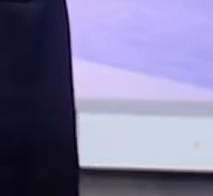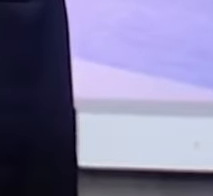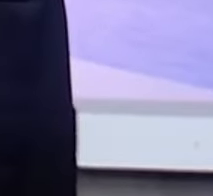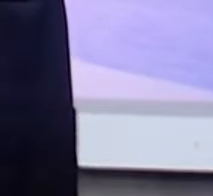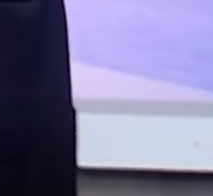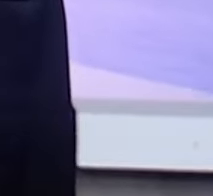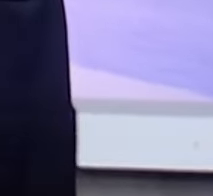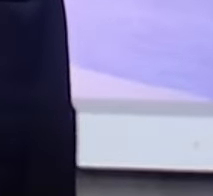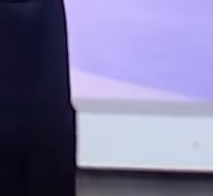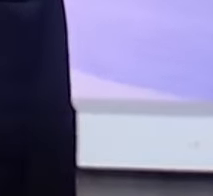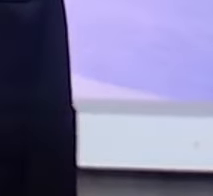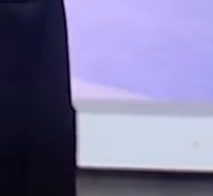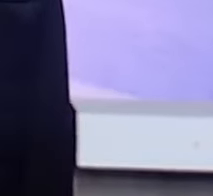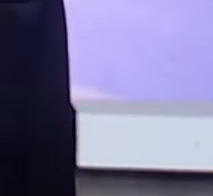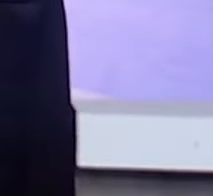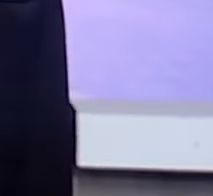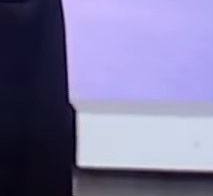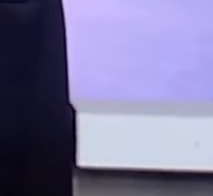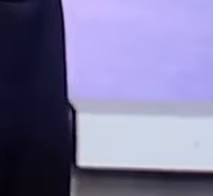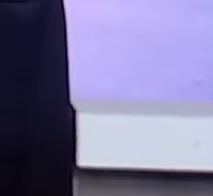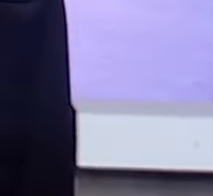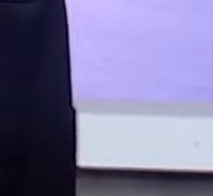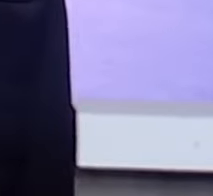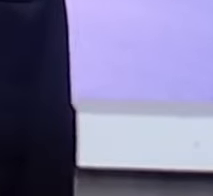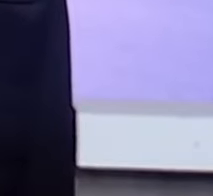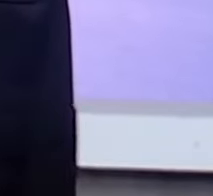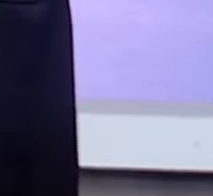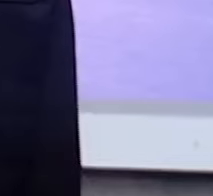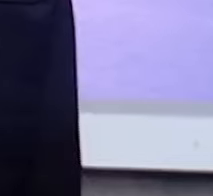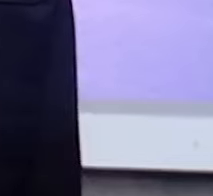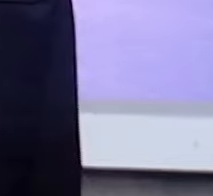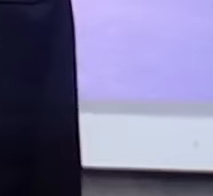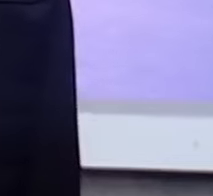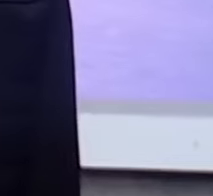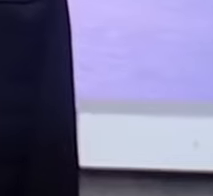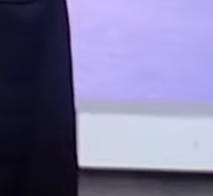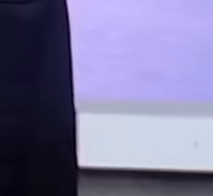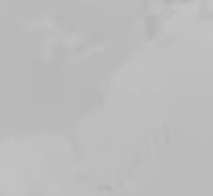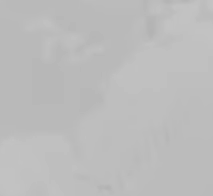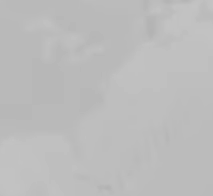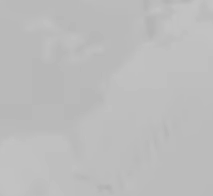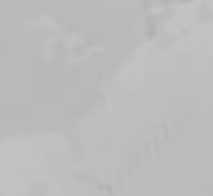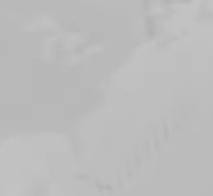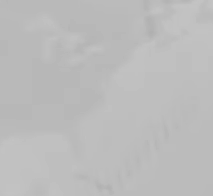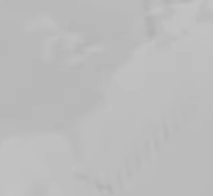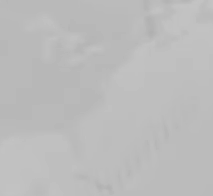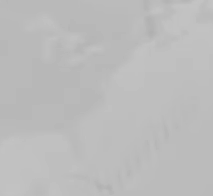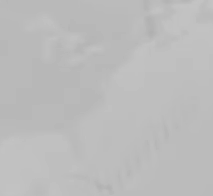samahan niyo kami sa GMA Pinoy TV at sa www.gmanews.tv.